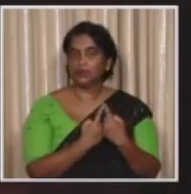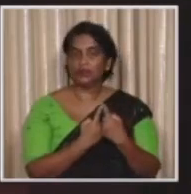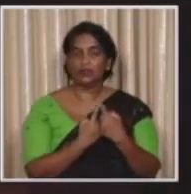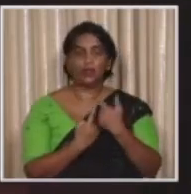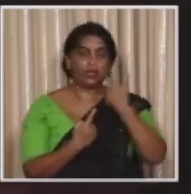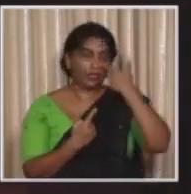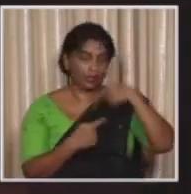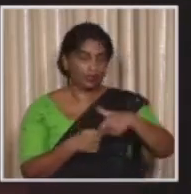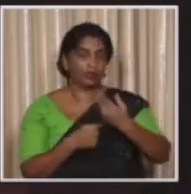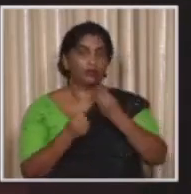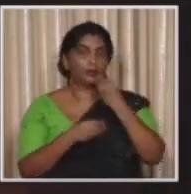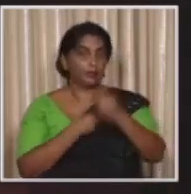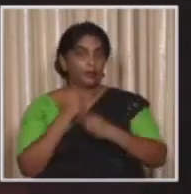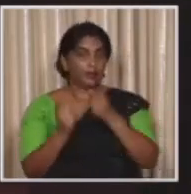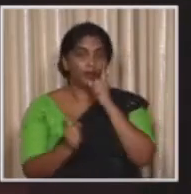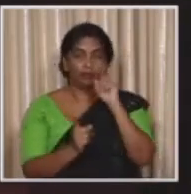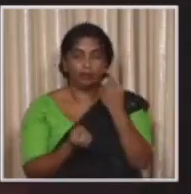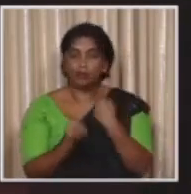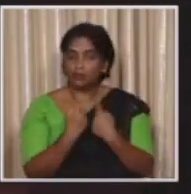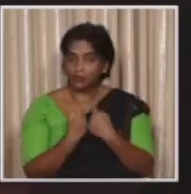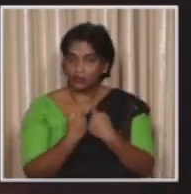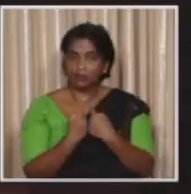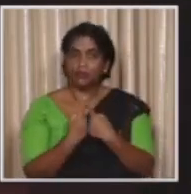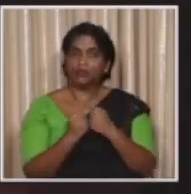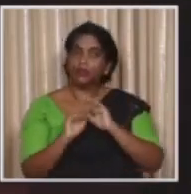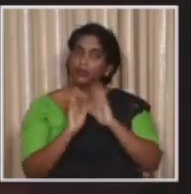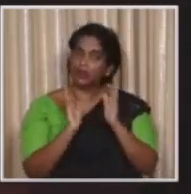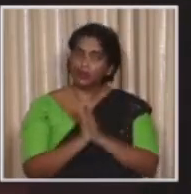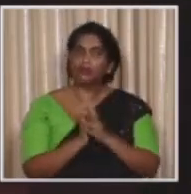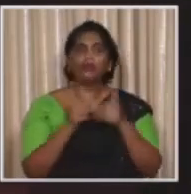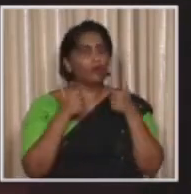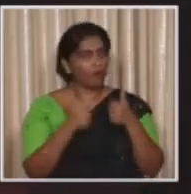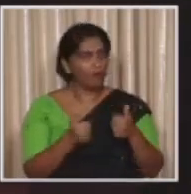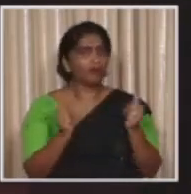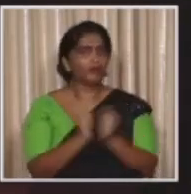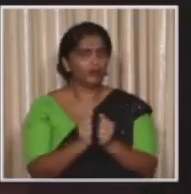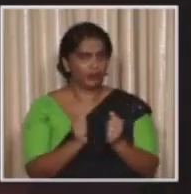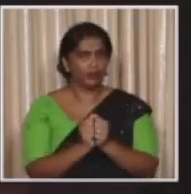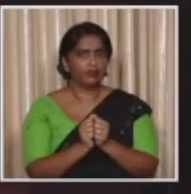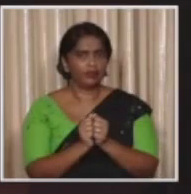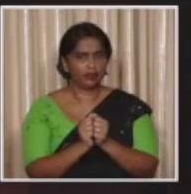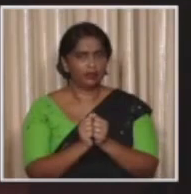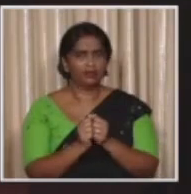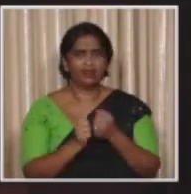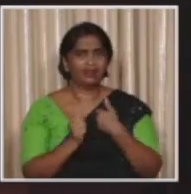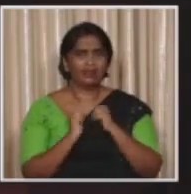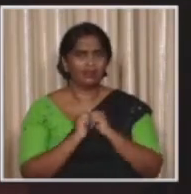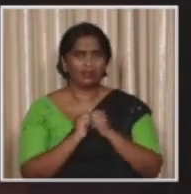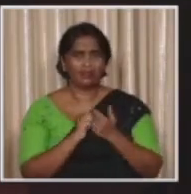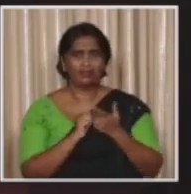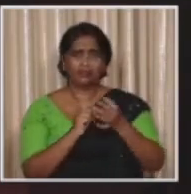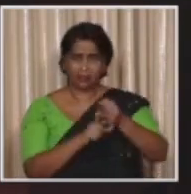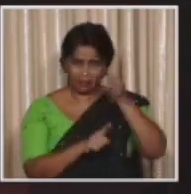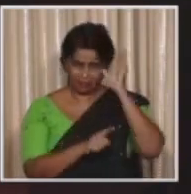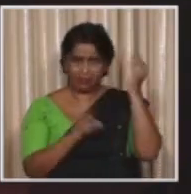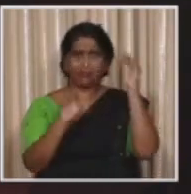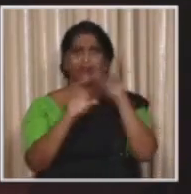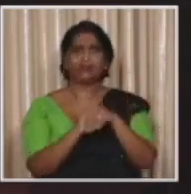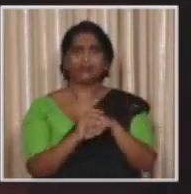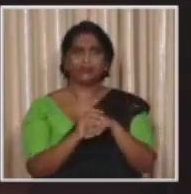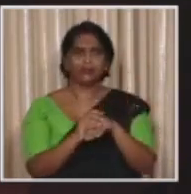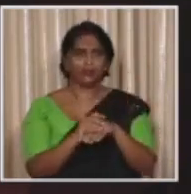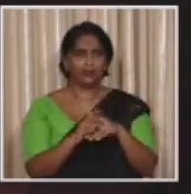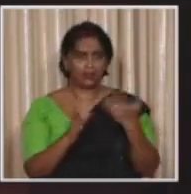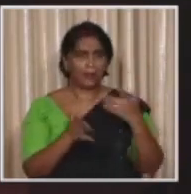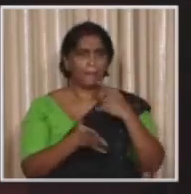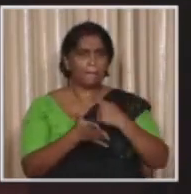ලිහිසිතල් නිෂ්පාදනයේ පරීක්ෂාව මේ ඔක්කොම ප්‍රසස්ත වෙන අපිට වැඩක් නැහැ ඌ ජනාධිපතිවරණයට ඉදිරිපත් වෙනවද